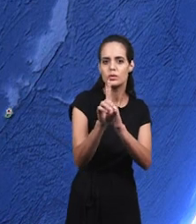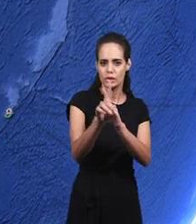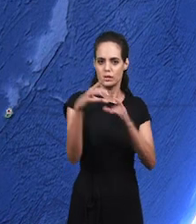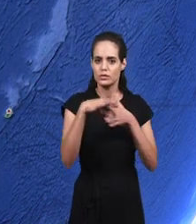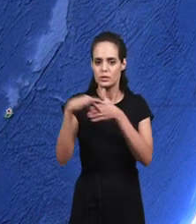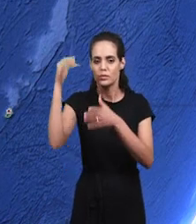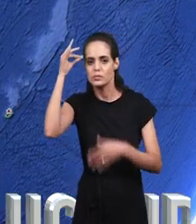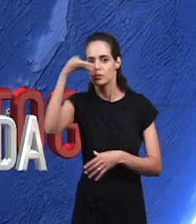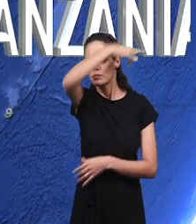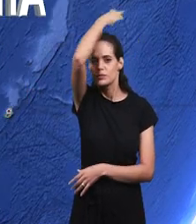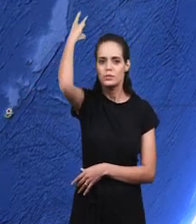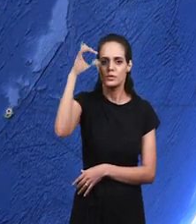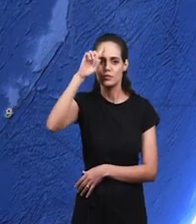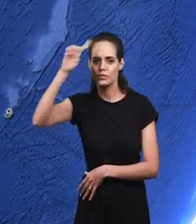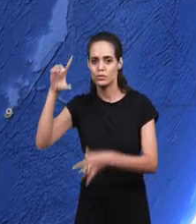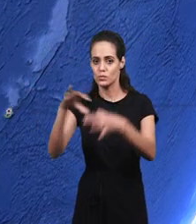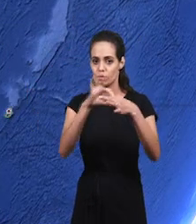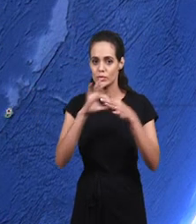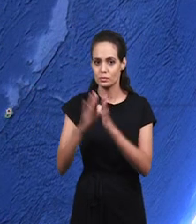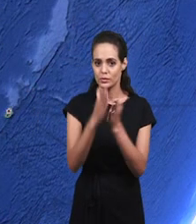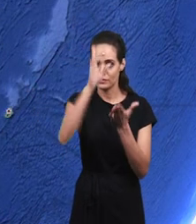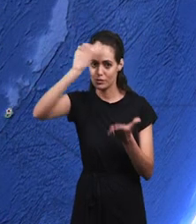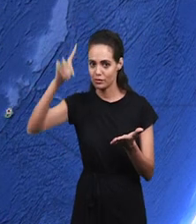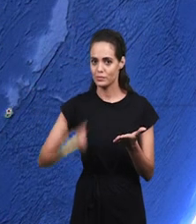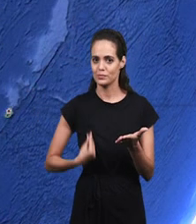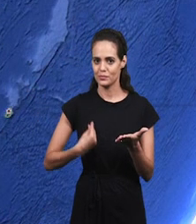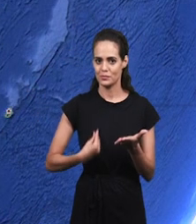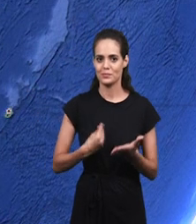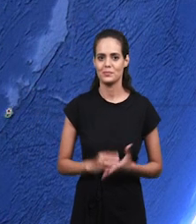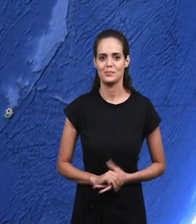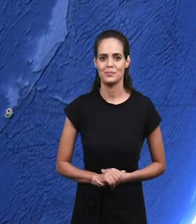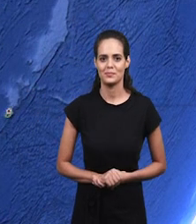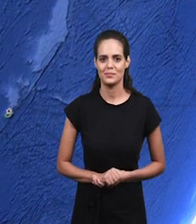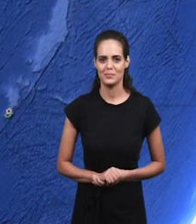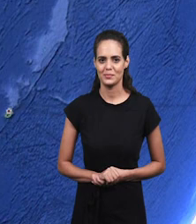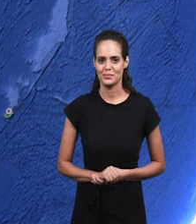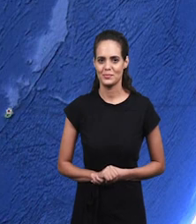du Saint-Esprit de Dieu et unies par la parole vivante.